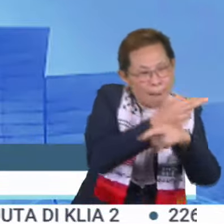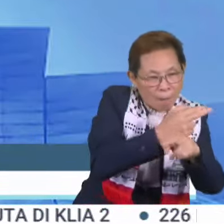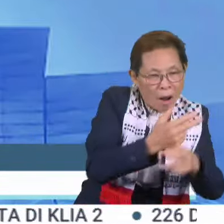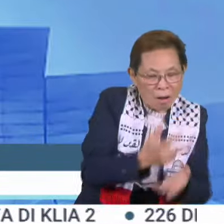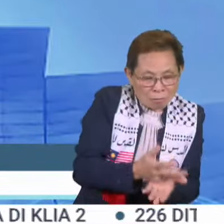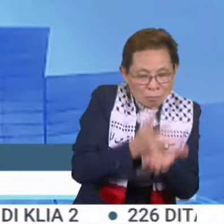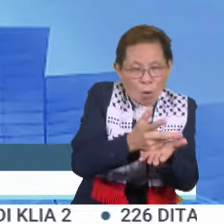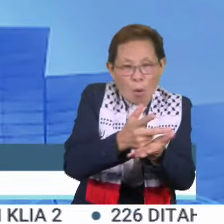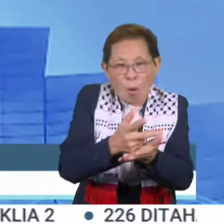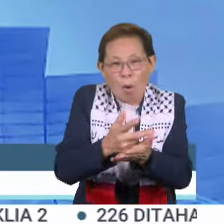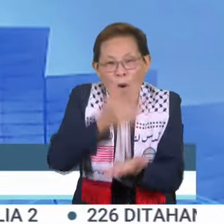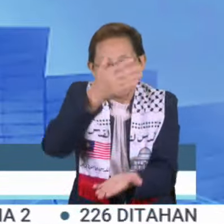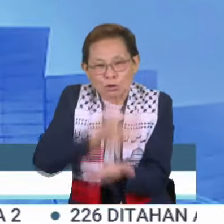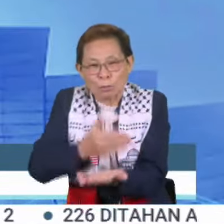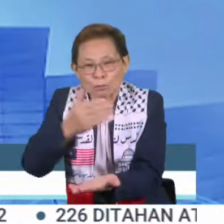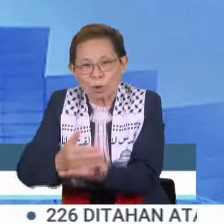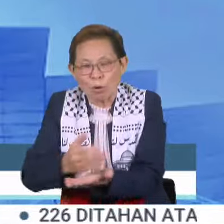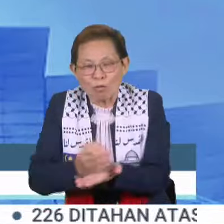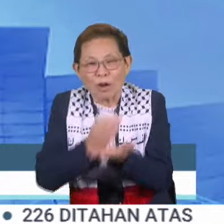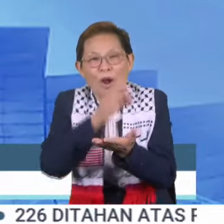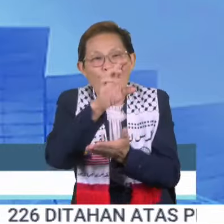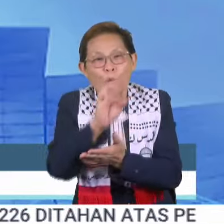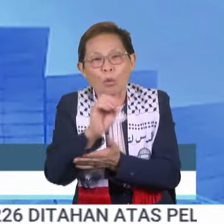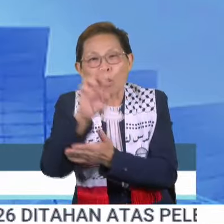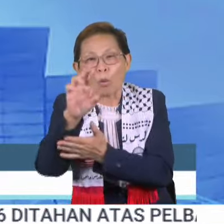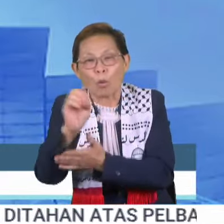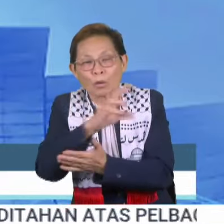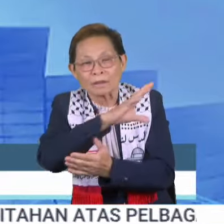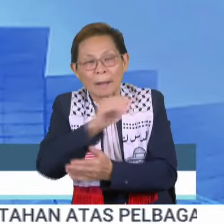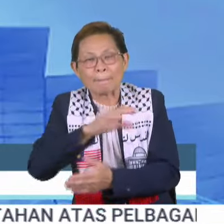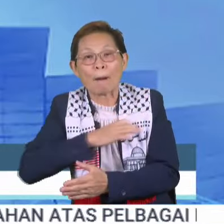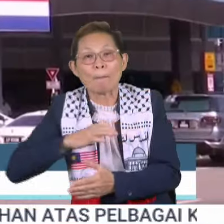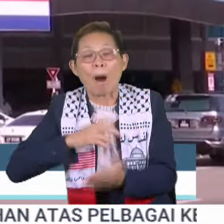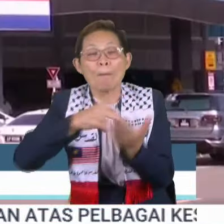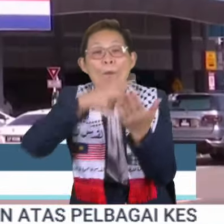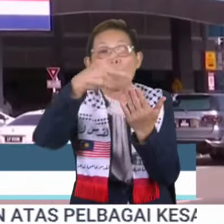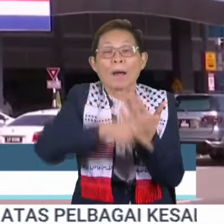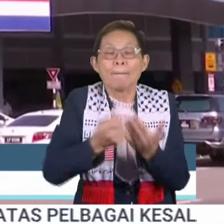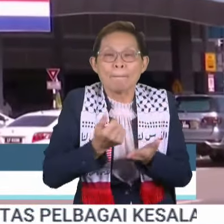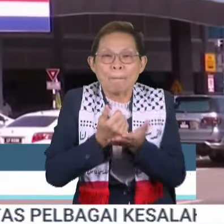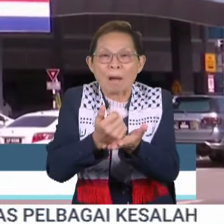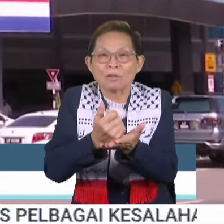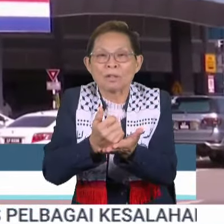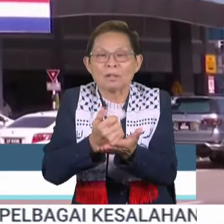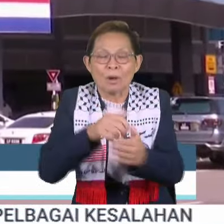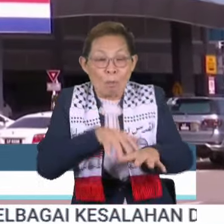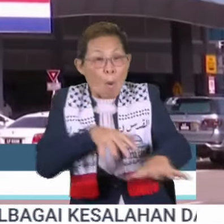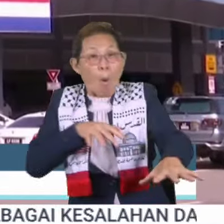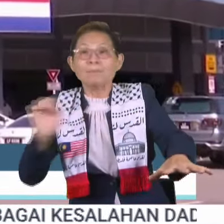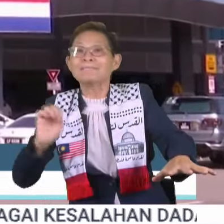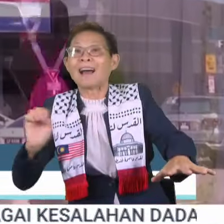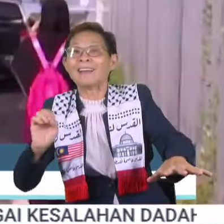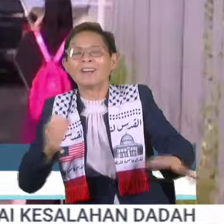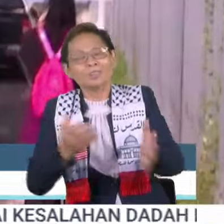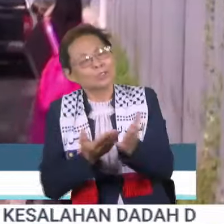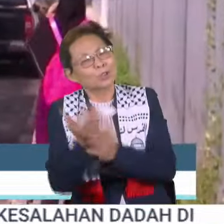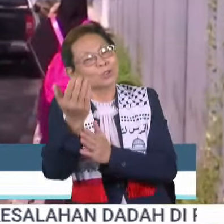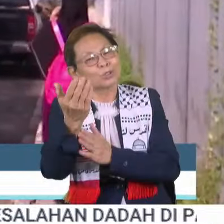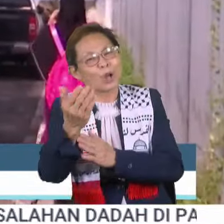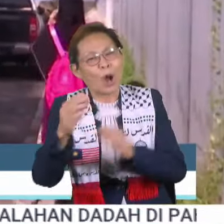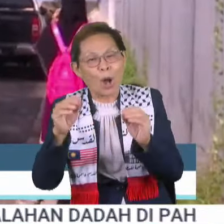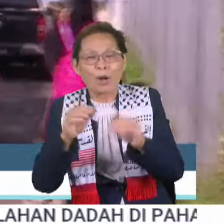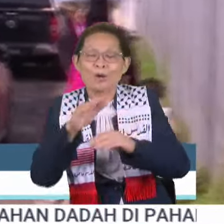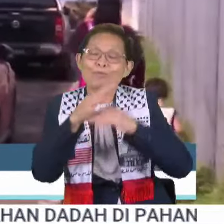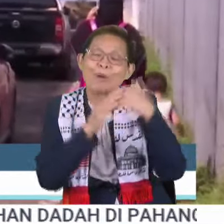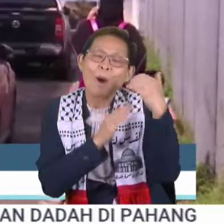kedua di terminal Feri Roro dan penumpang inisiatif itu membantu kurangkan kesesakan sekaligus meningkatkan